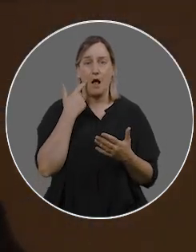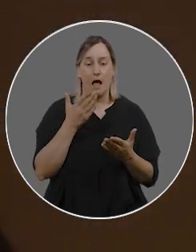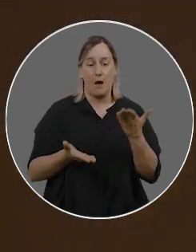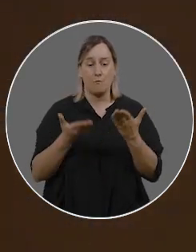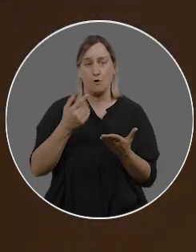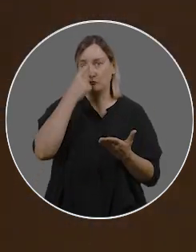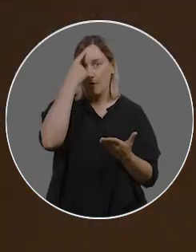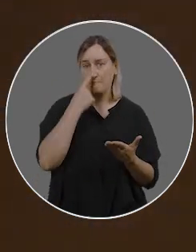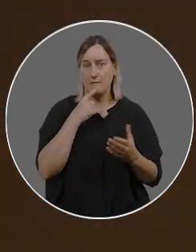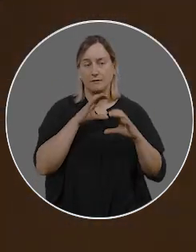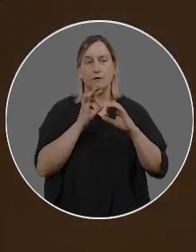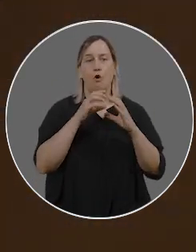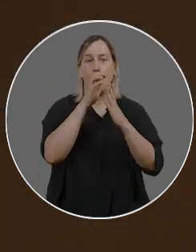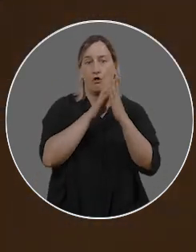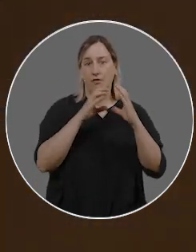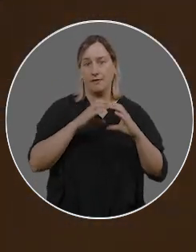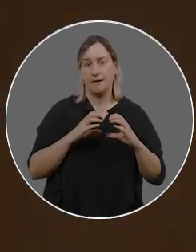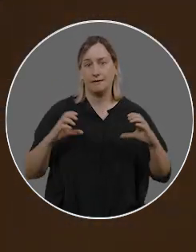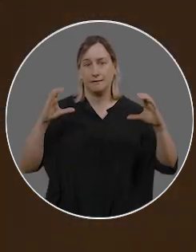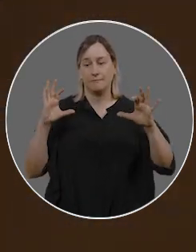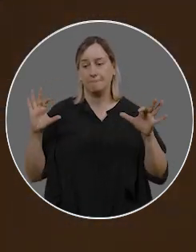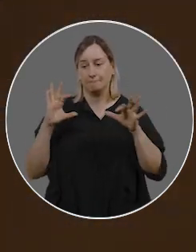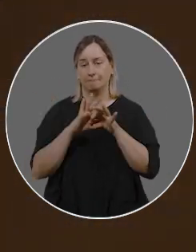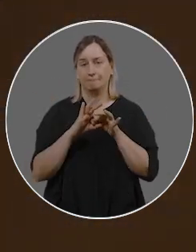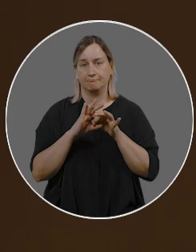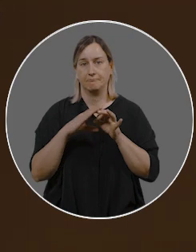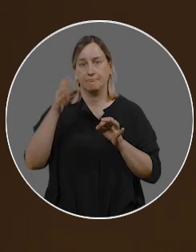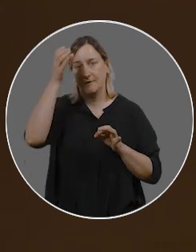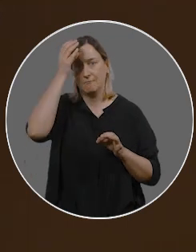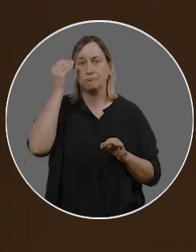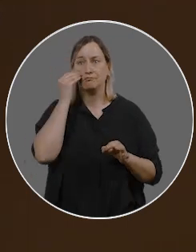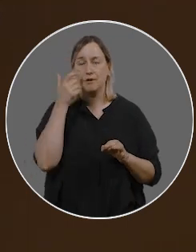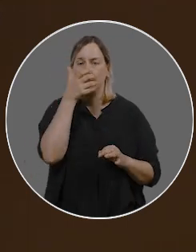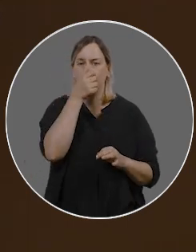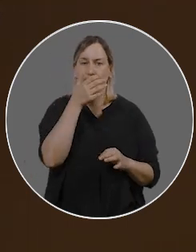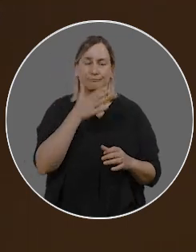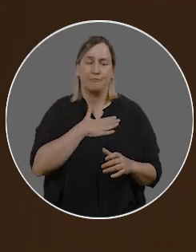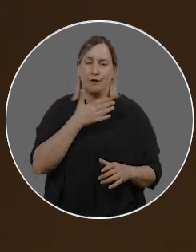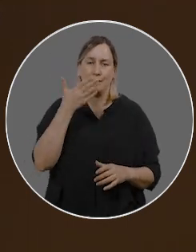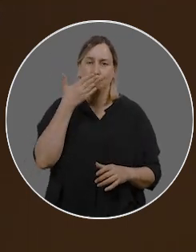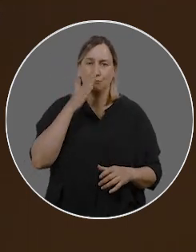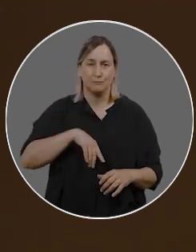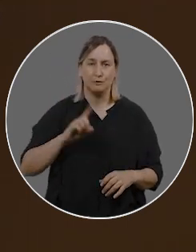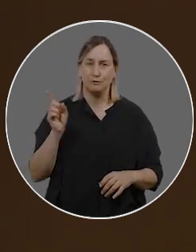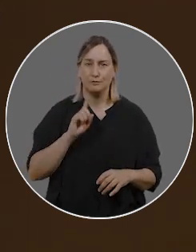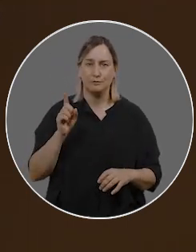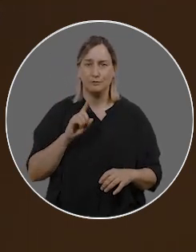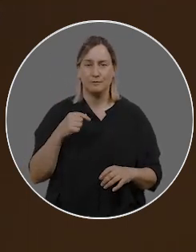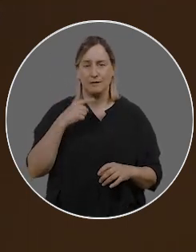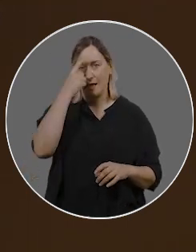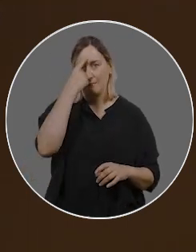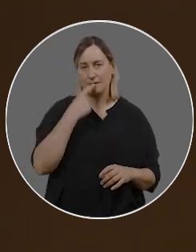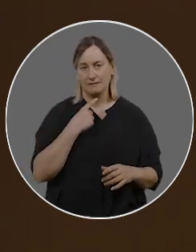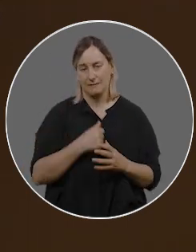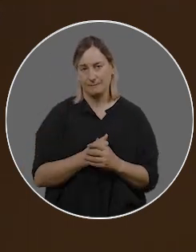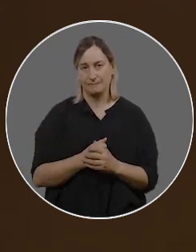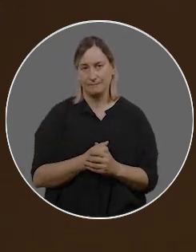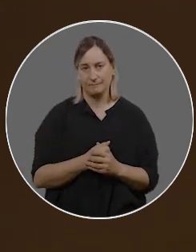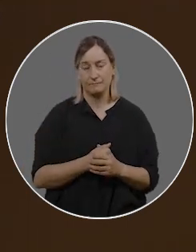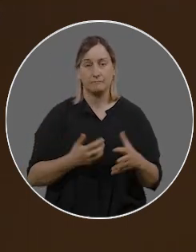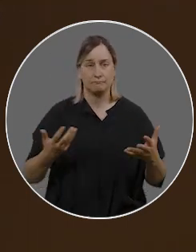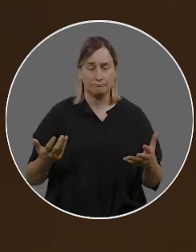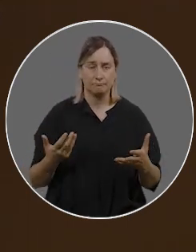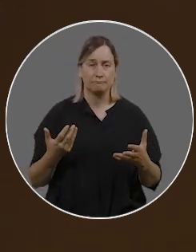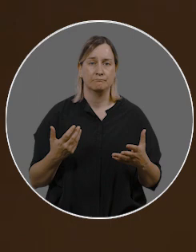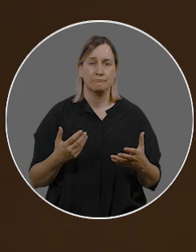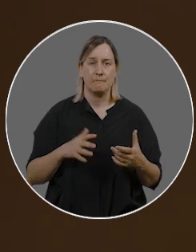d'una imatge, d'un text que està associat amb ella, no sigui adequada potser al que realment representa aquesta imatge. Hi ha